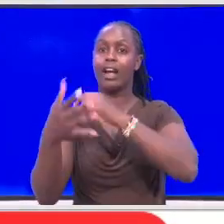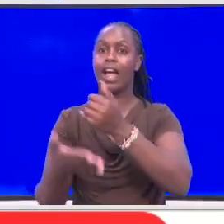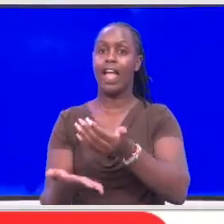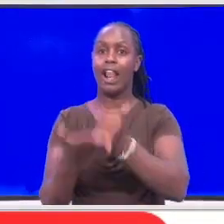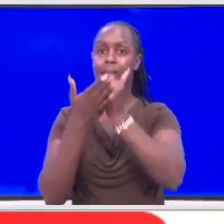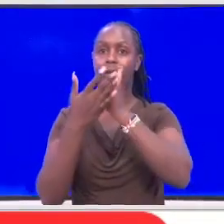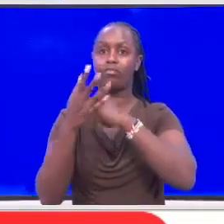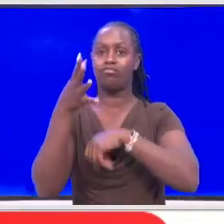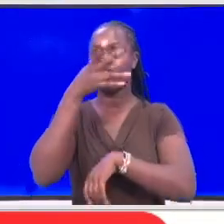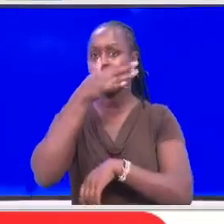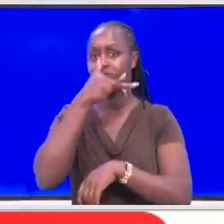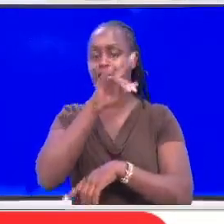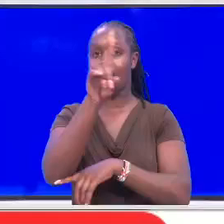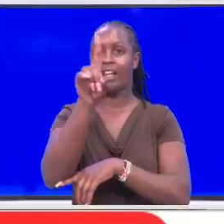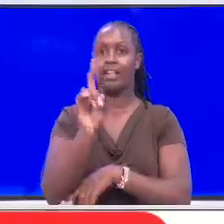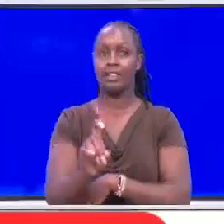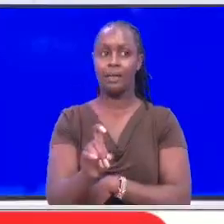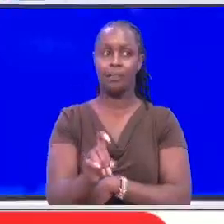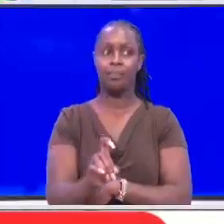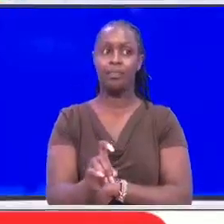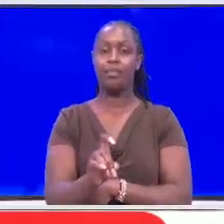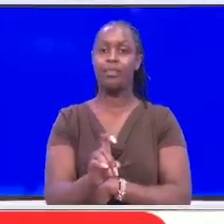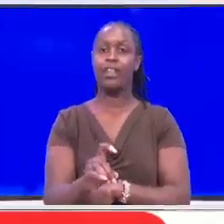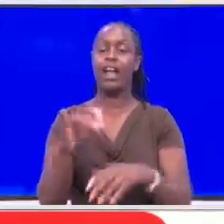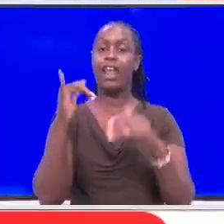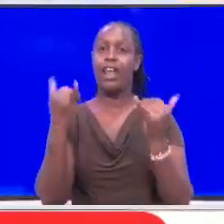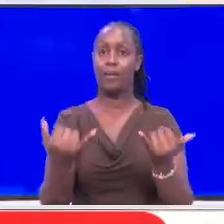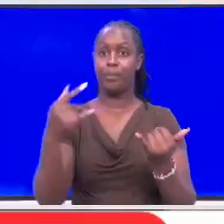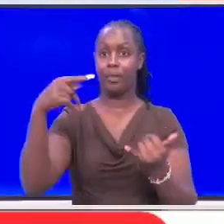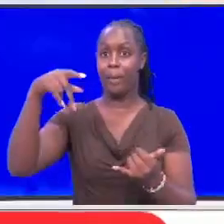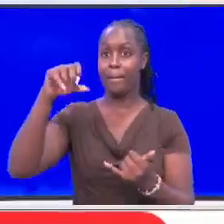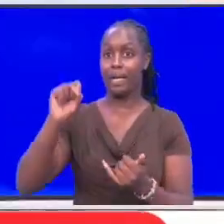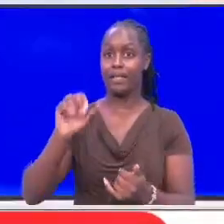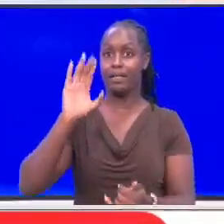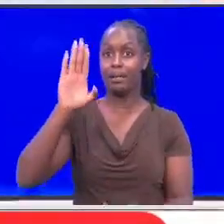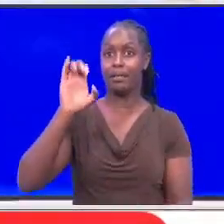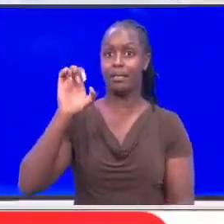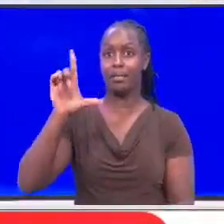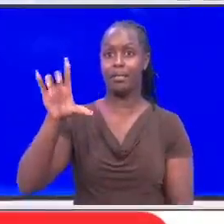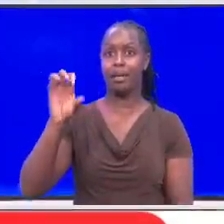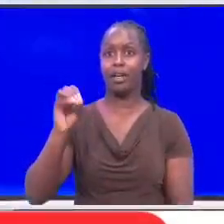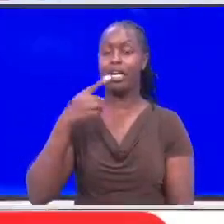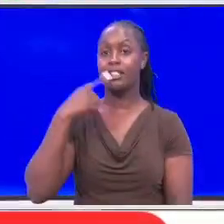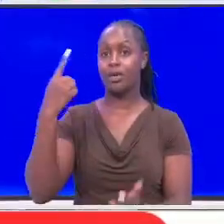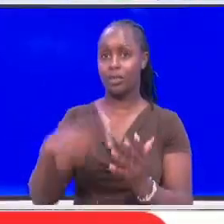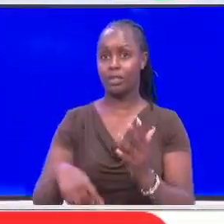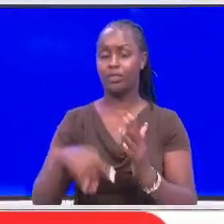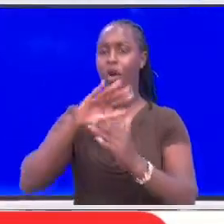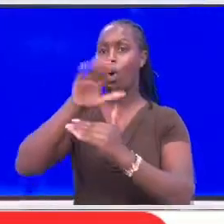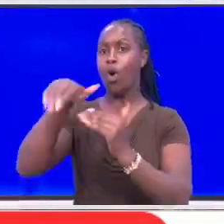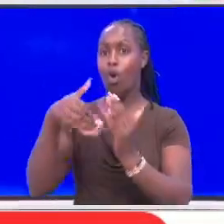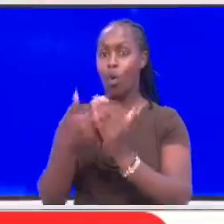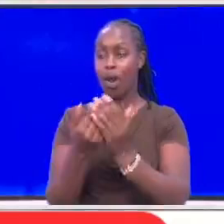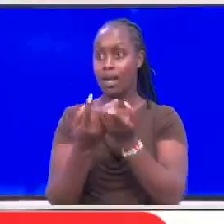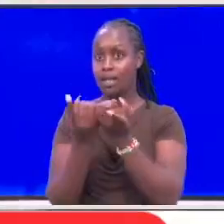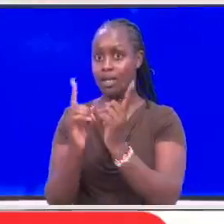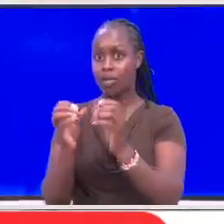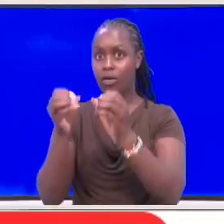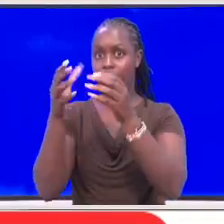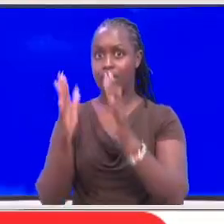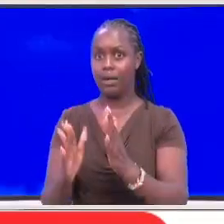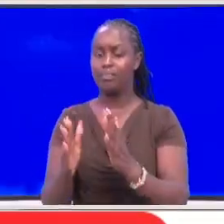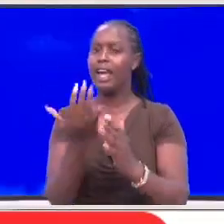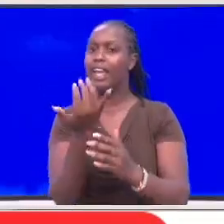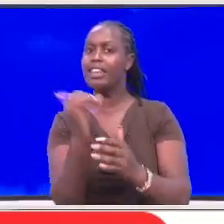mitihani kwenye mitandao ya kijamii. Katibu wa elimu Belio Kipsang akisisitiza kuwa maafisa hao pekee ndio